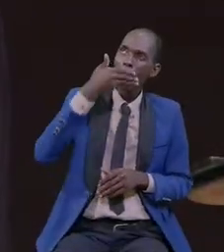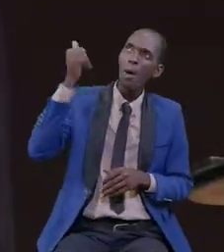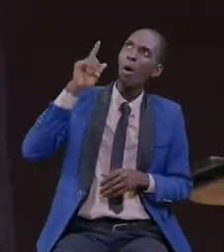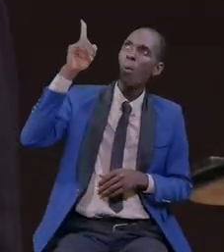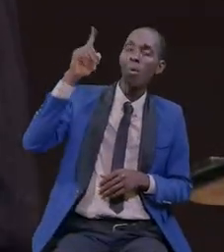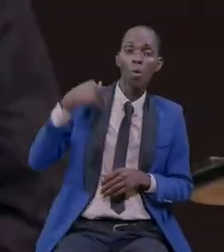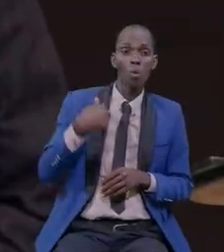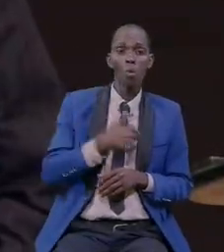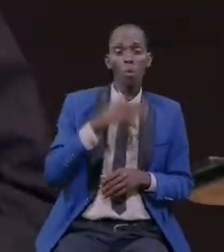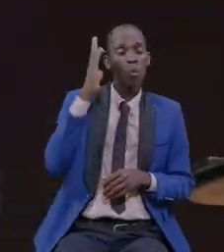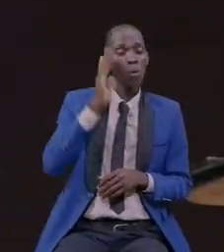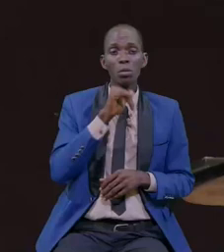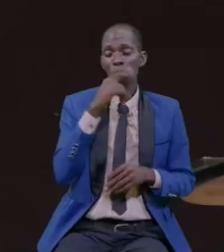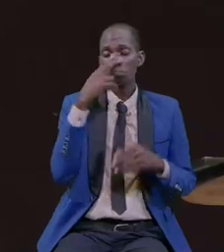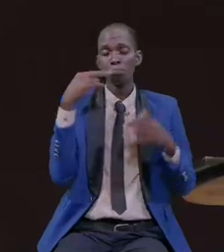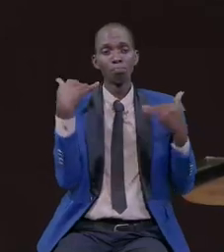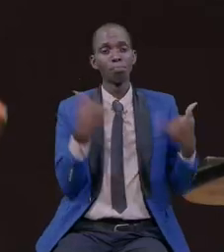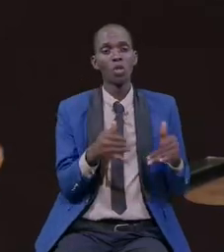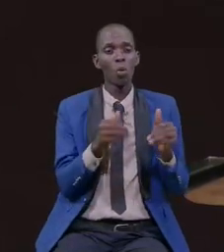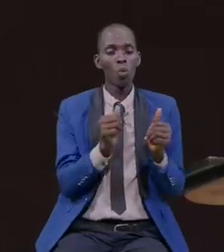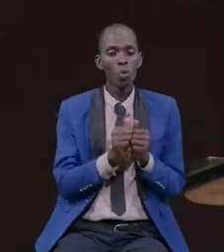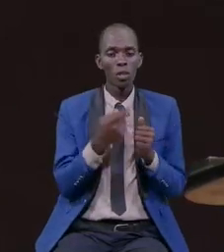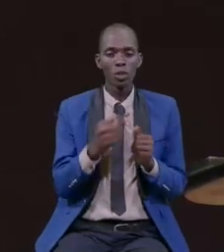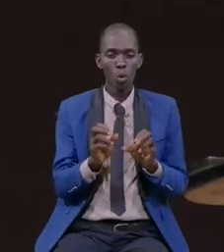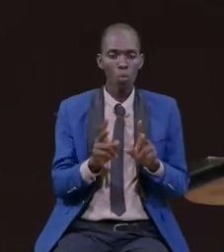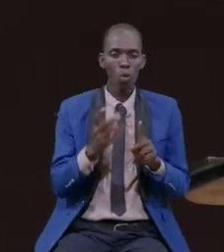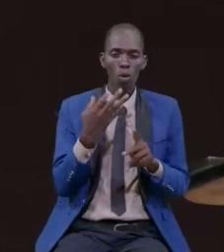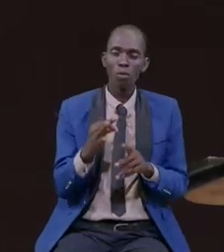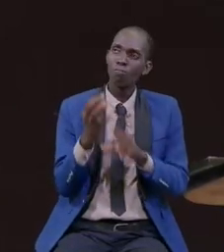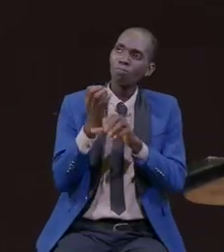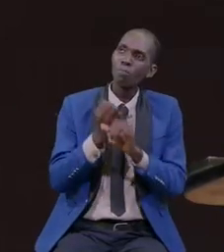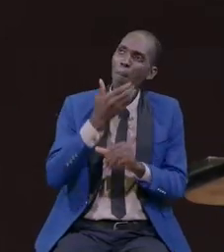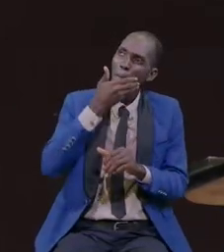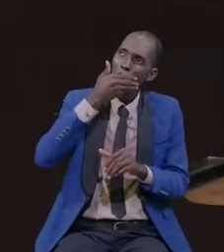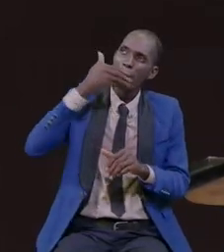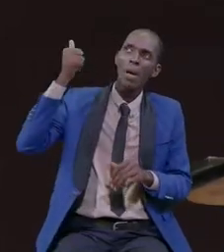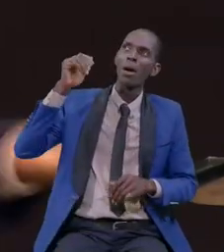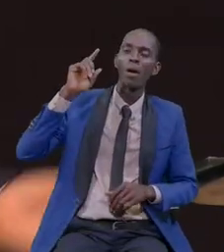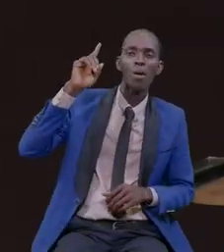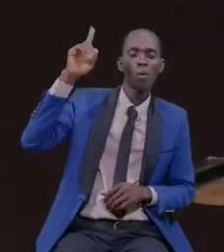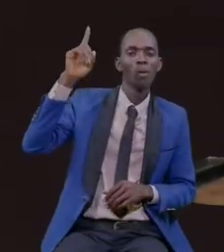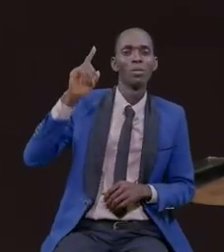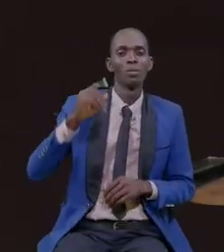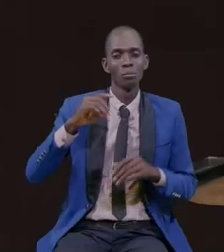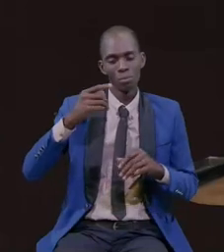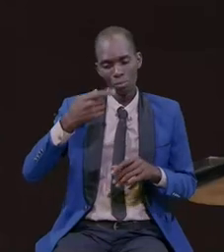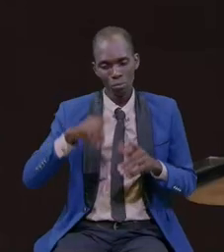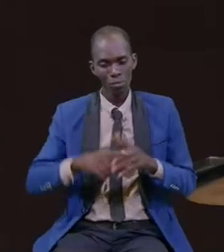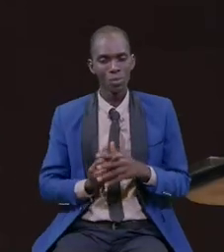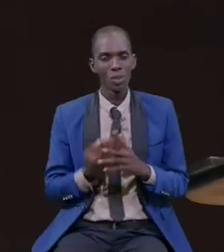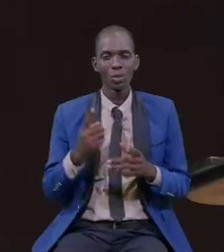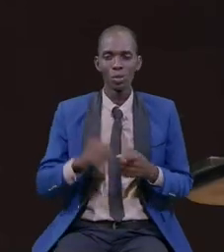de parvenir à cette terme meilleure en agissant dans une manière